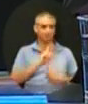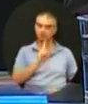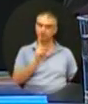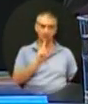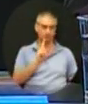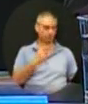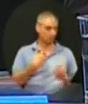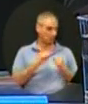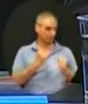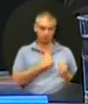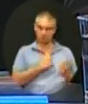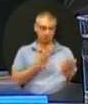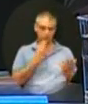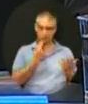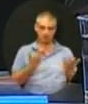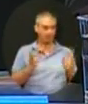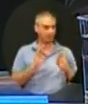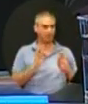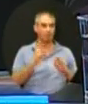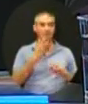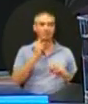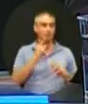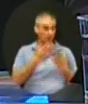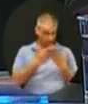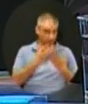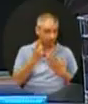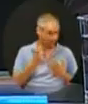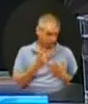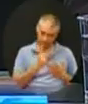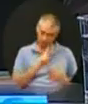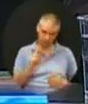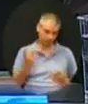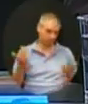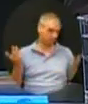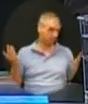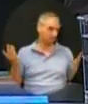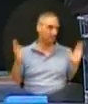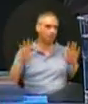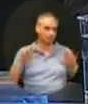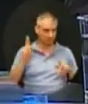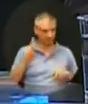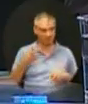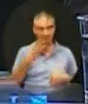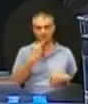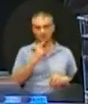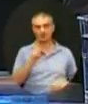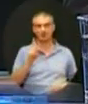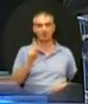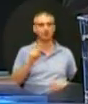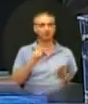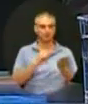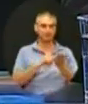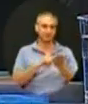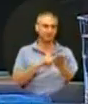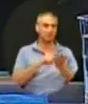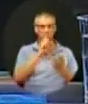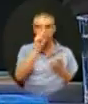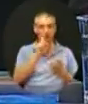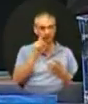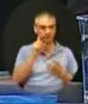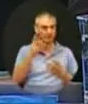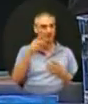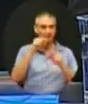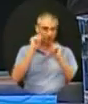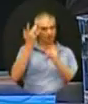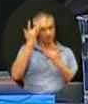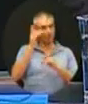לא חופש פולחן ליהודים בכלל יהודי יכול להתפלל בער הבית לא לא מוסל יכול יהוד לכן יכול להיות שרדן דוקה